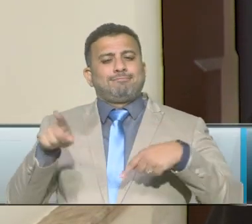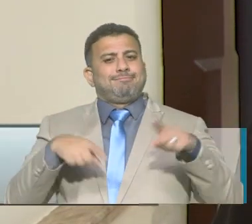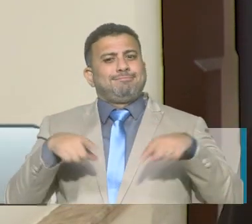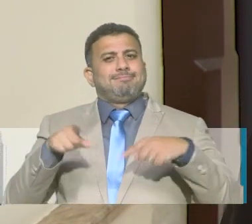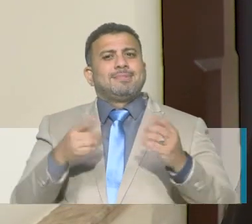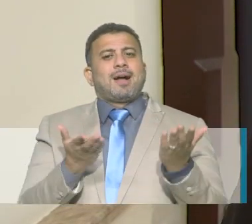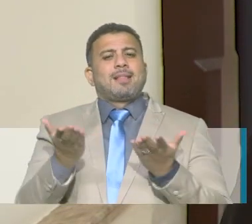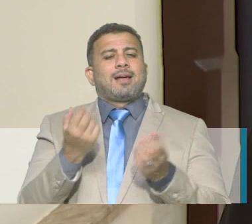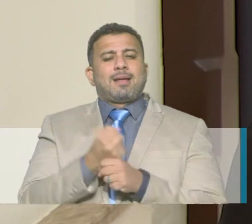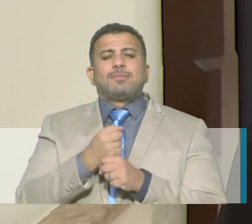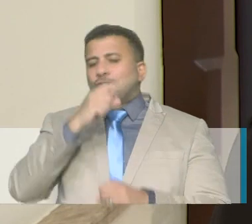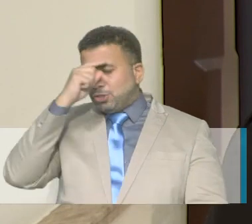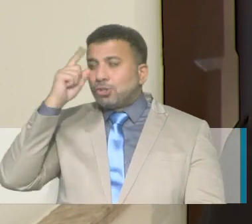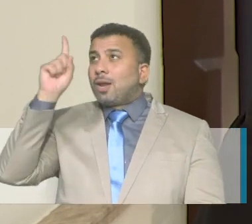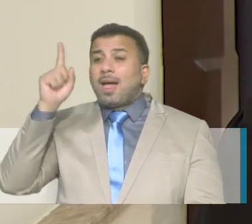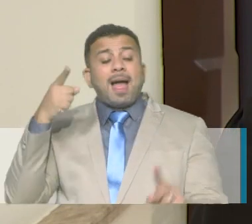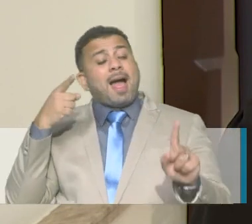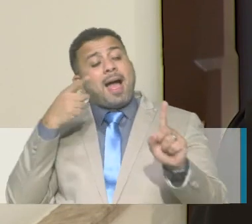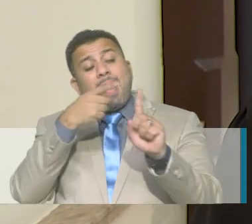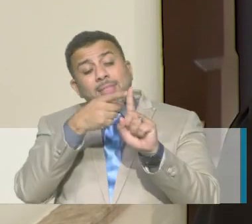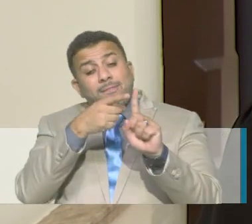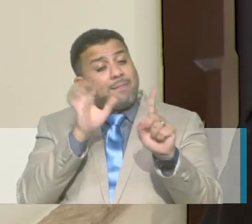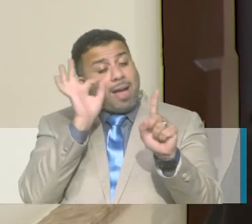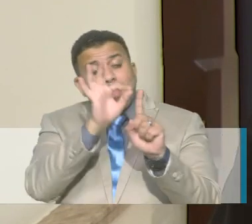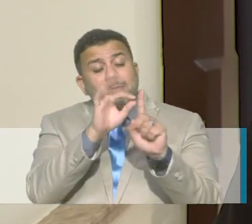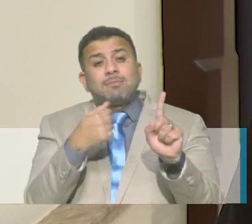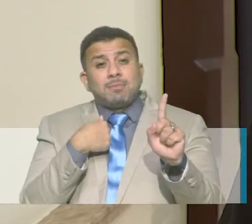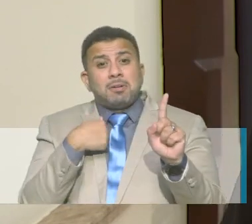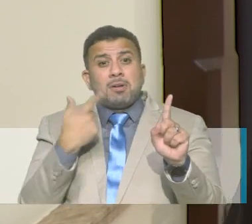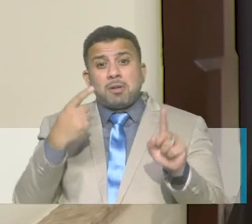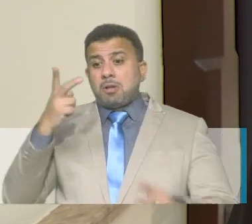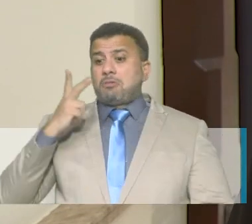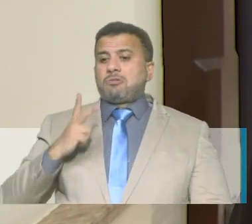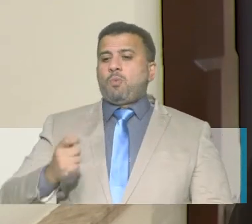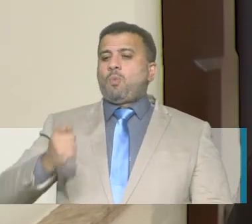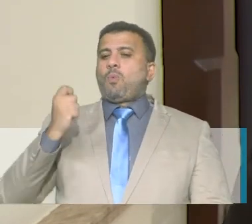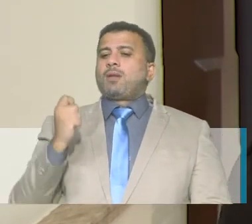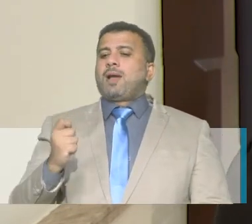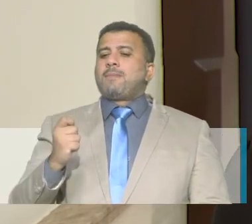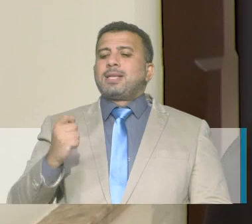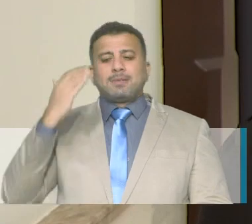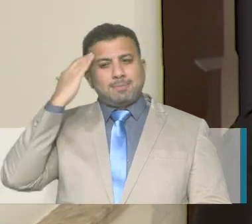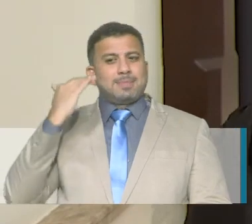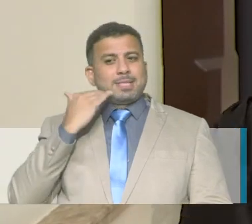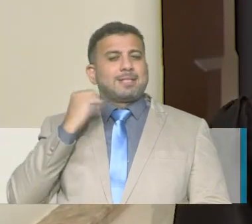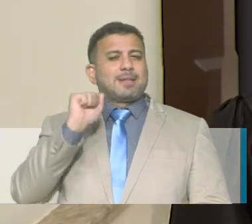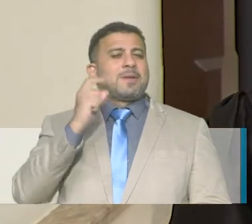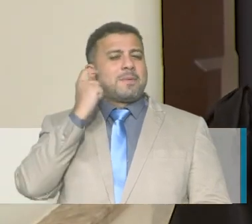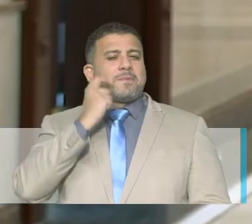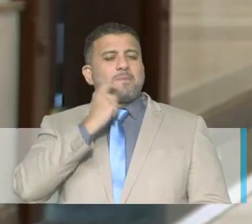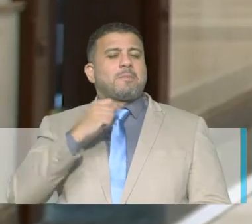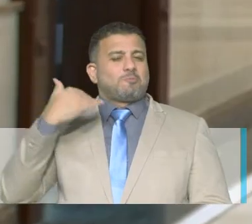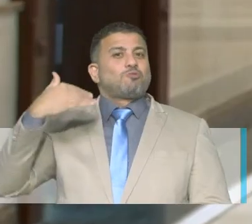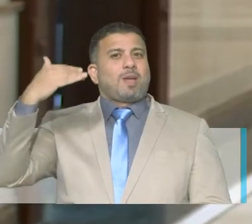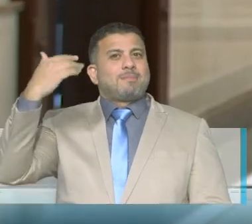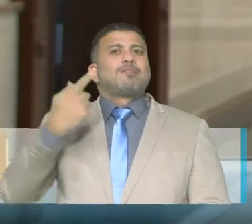وإن شاء الله هدفي هو أني أصير من أشهر رواد الأعمال الإماراتيات في المستقبل.